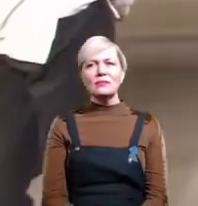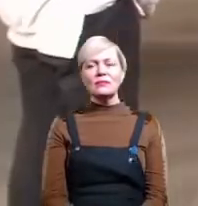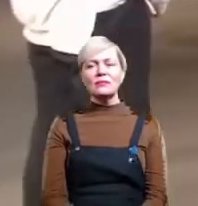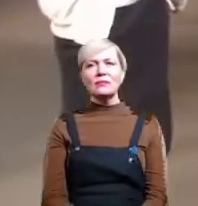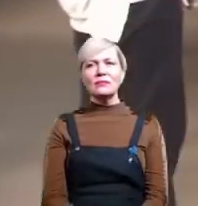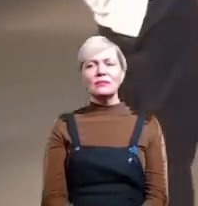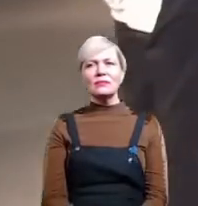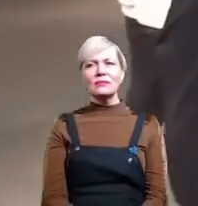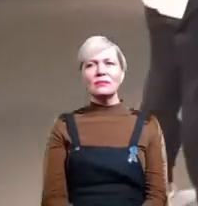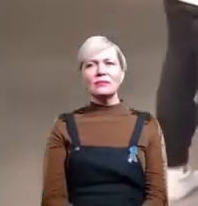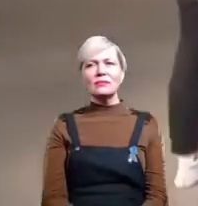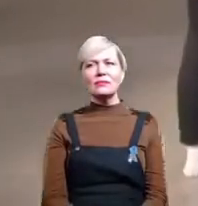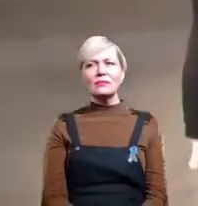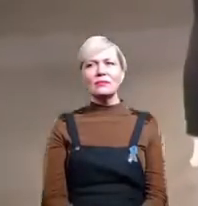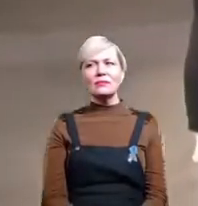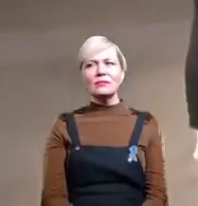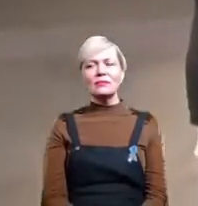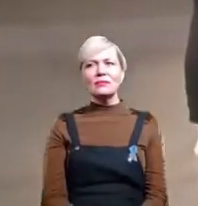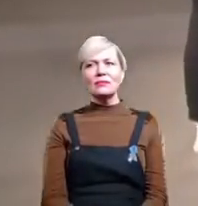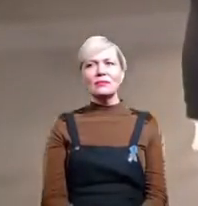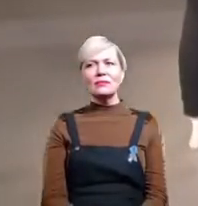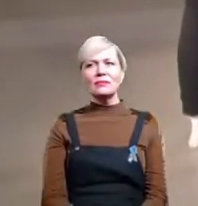Бум-бум-бум-бум-бум-бум-бум-бум-бум. Все.